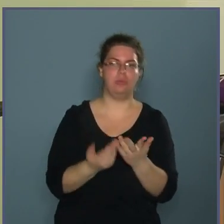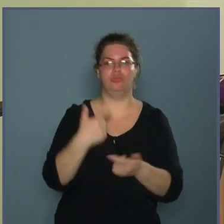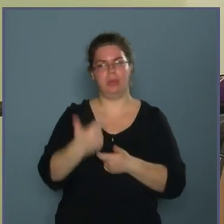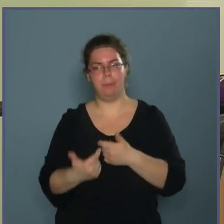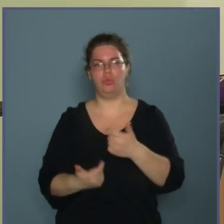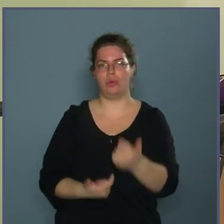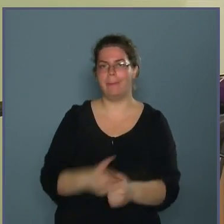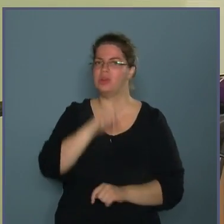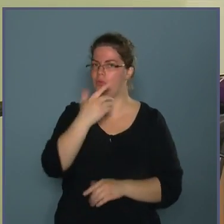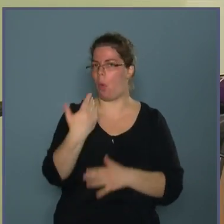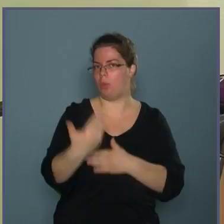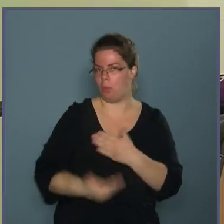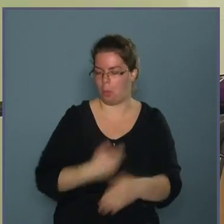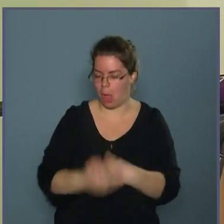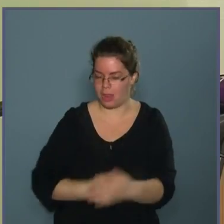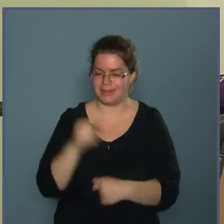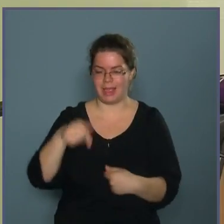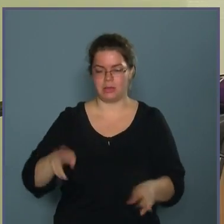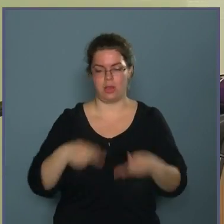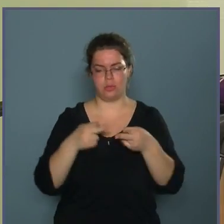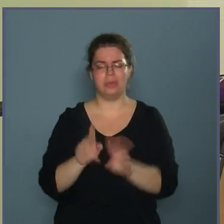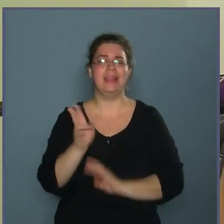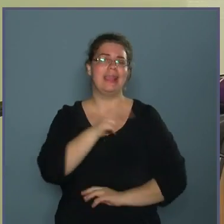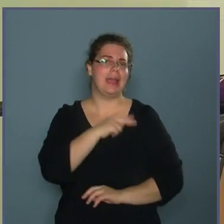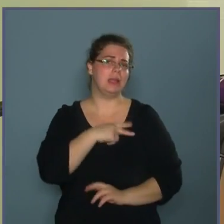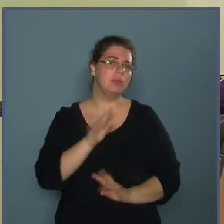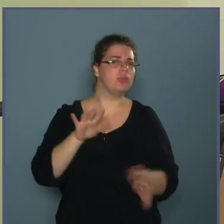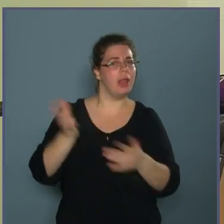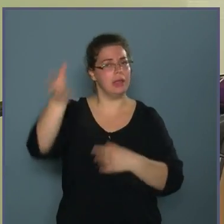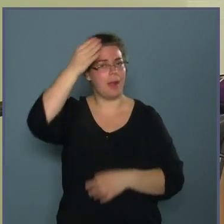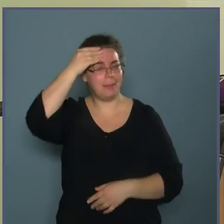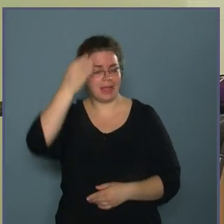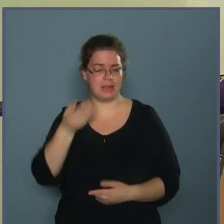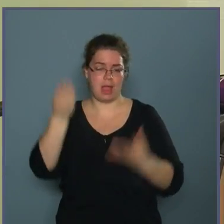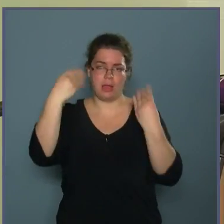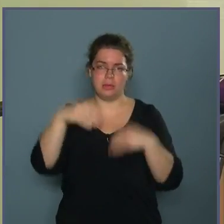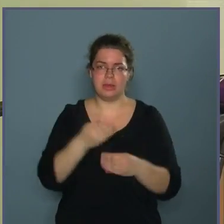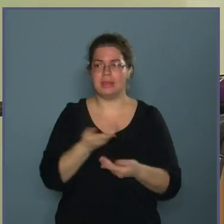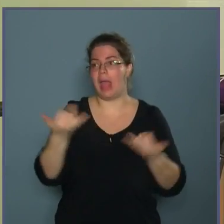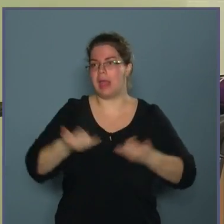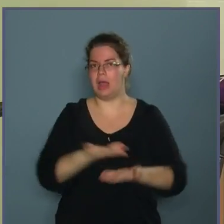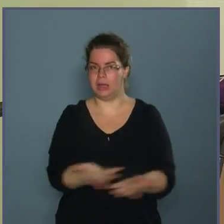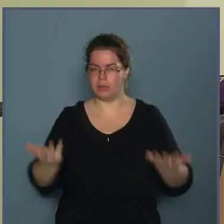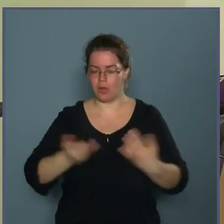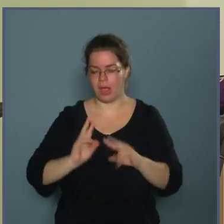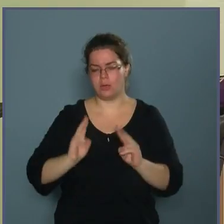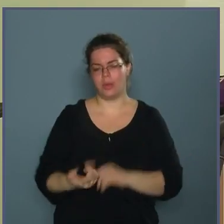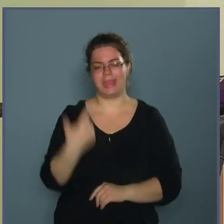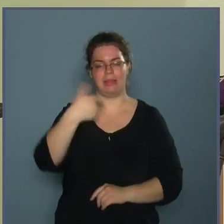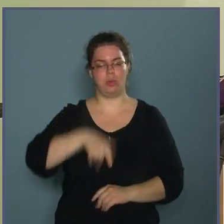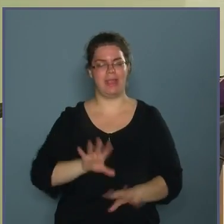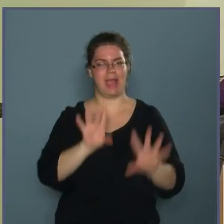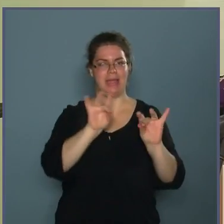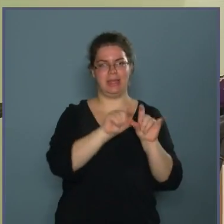lépésről lépésre fogunk előre haladni ezen az úton. Érdemes azonban talán emlékeztetnem a tisztelt jelenlévőket arra, hogy